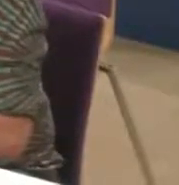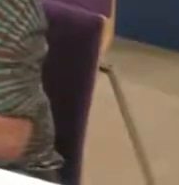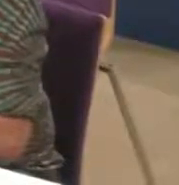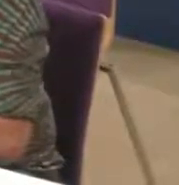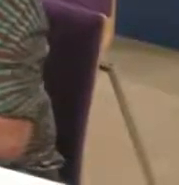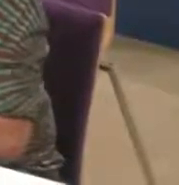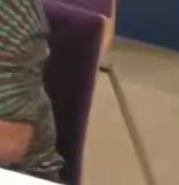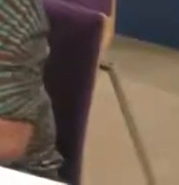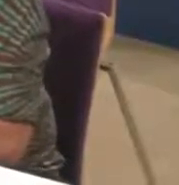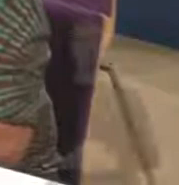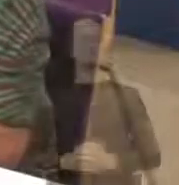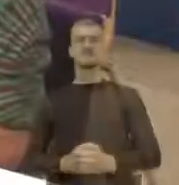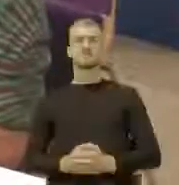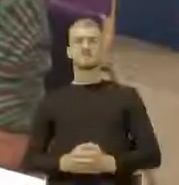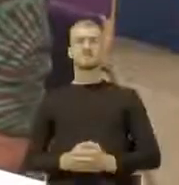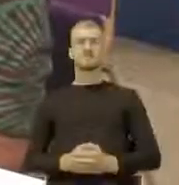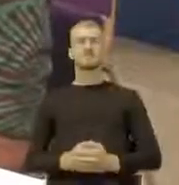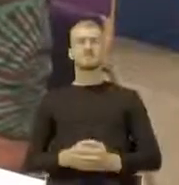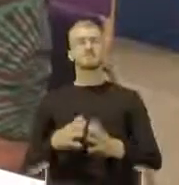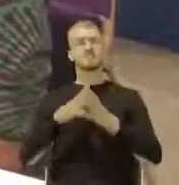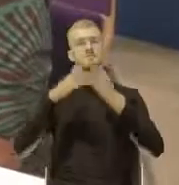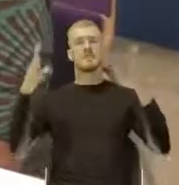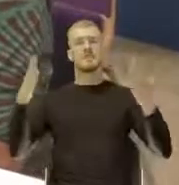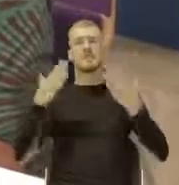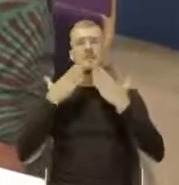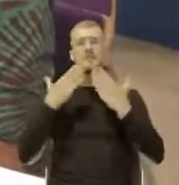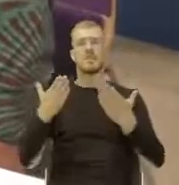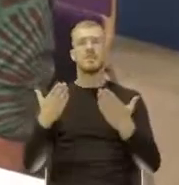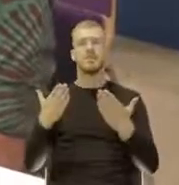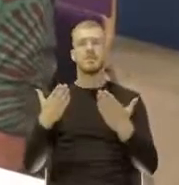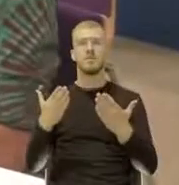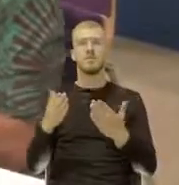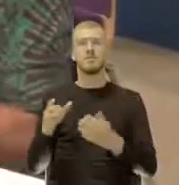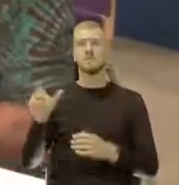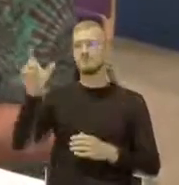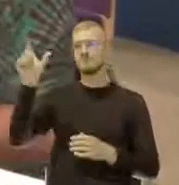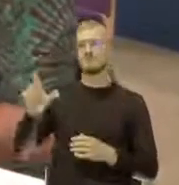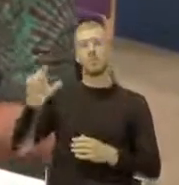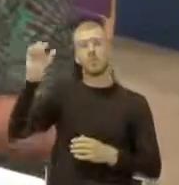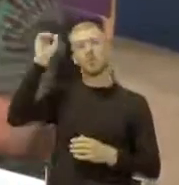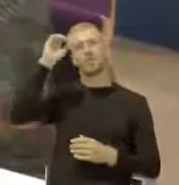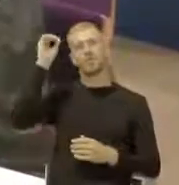to invite Samuel Pine, Mayor of Kumasi, to share some reflections from Ghana.